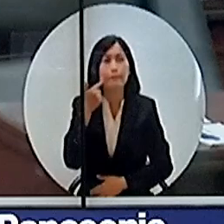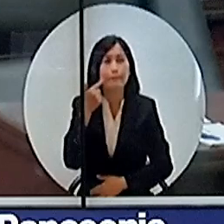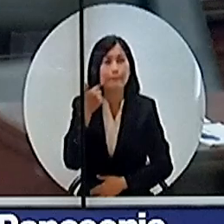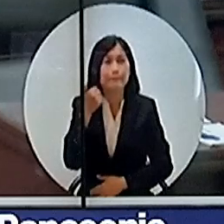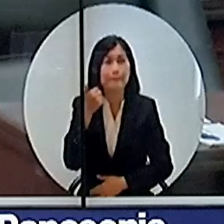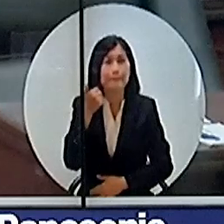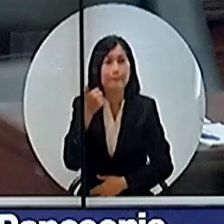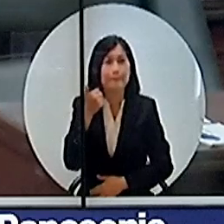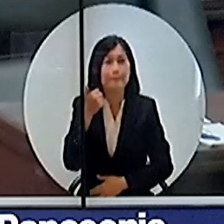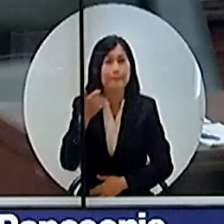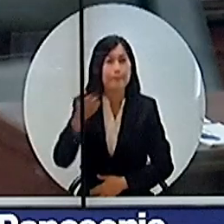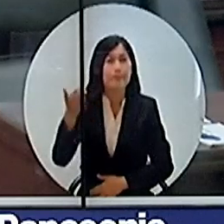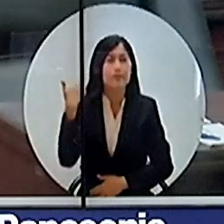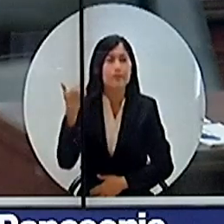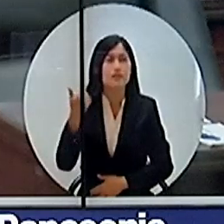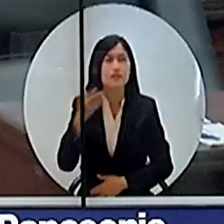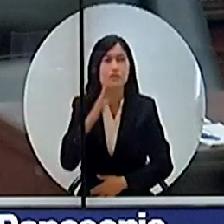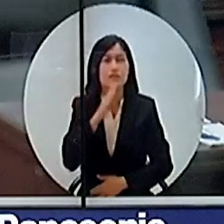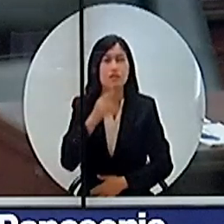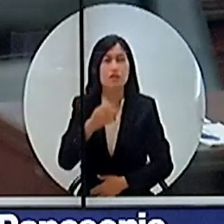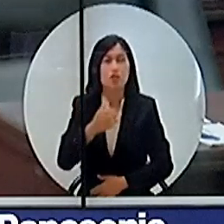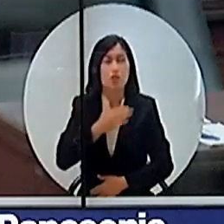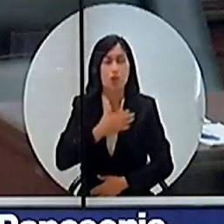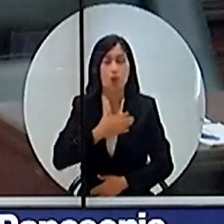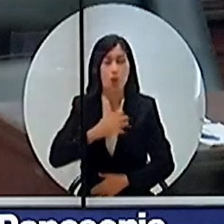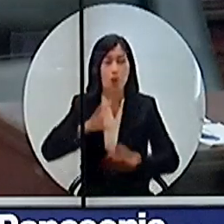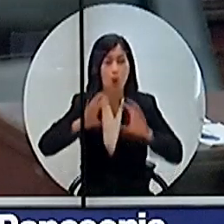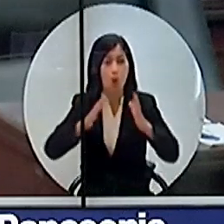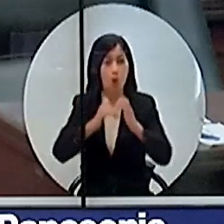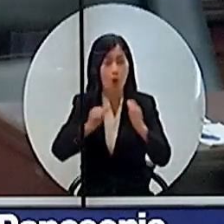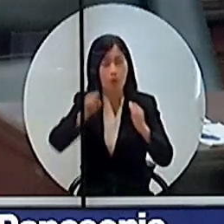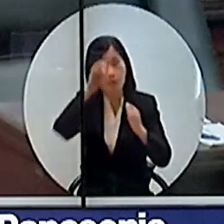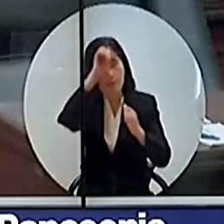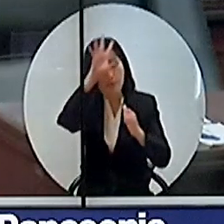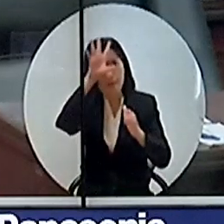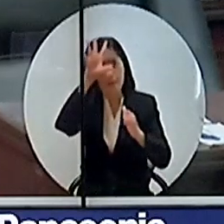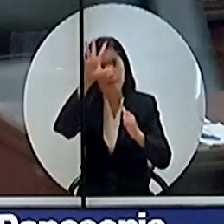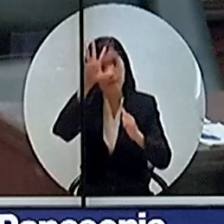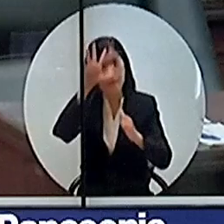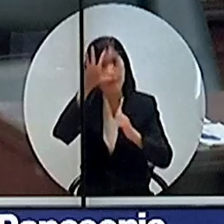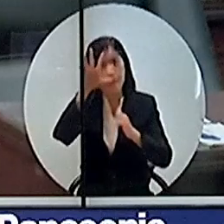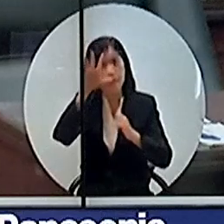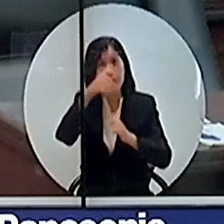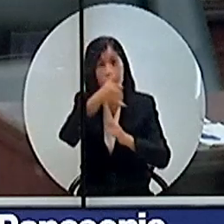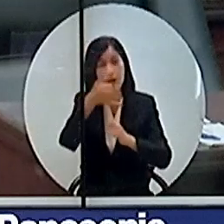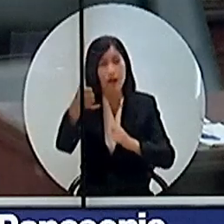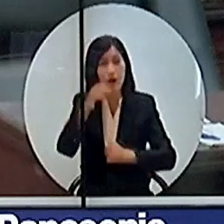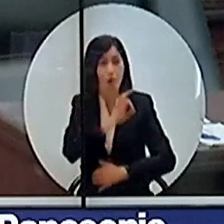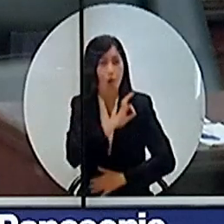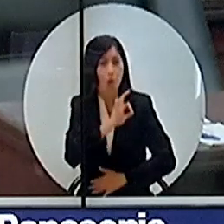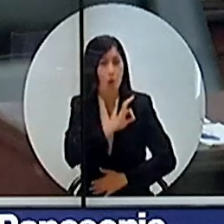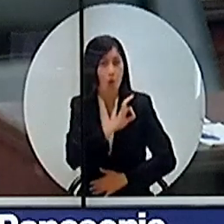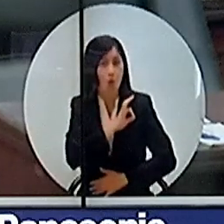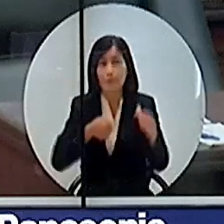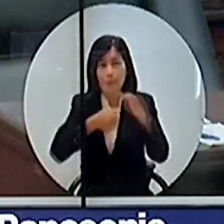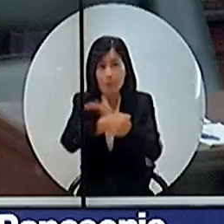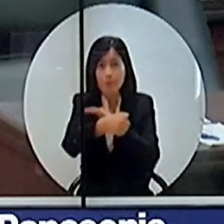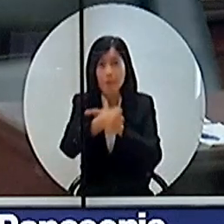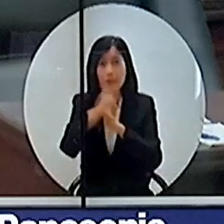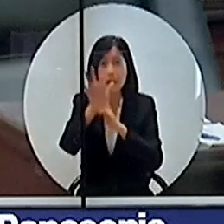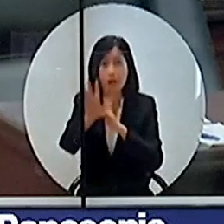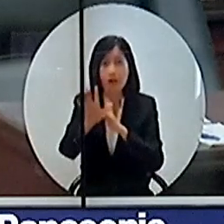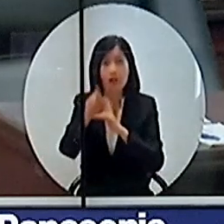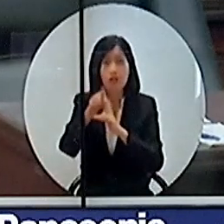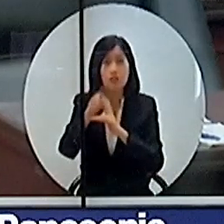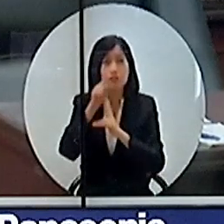宣布加入国民党是怎么一回事呢？高雄市议员宋立斌今天在议会质询的时候拿出了一个纸板哦，要